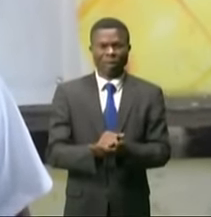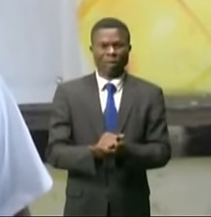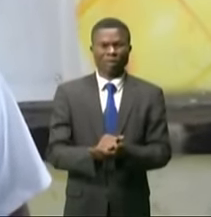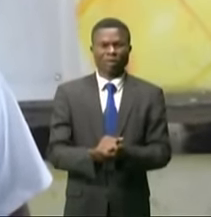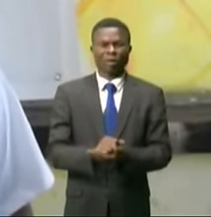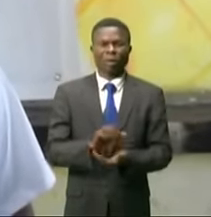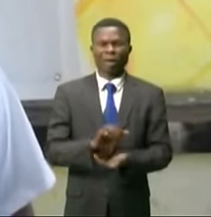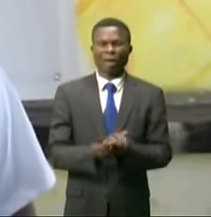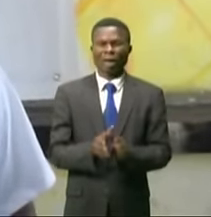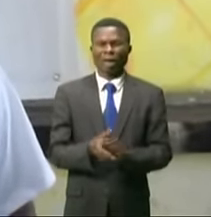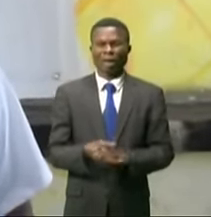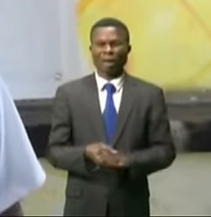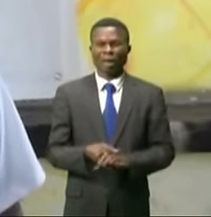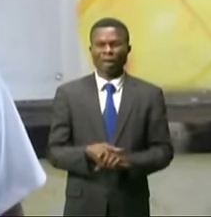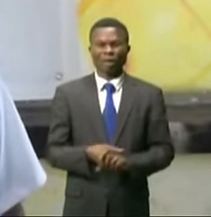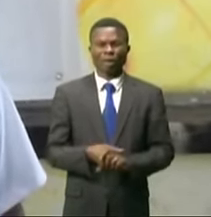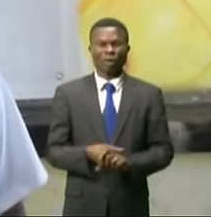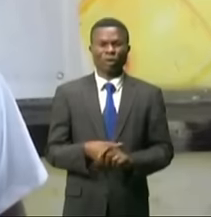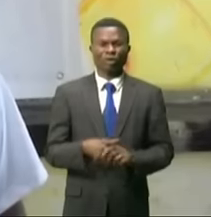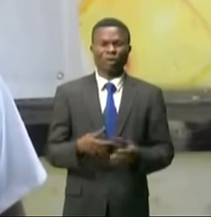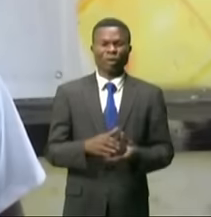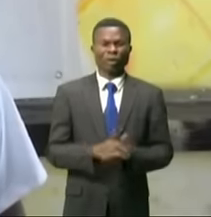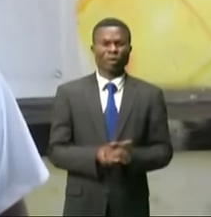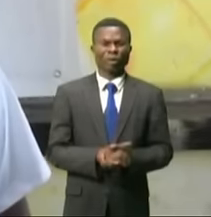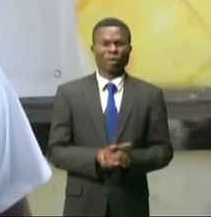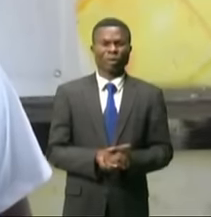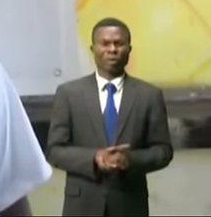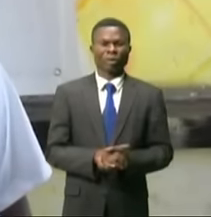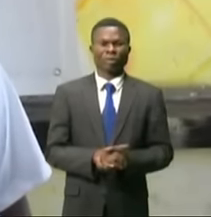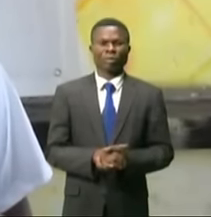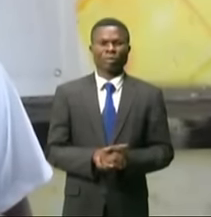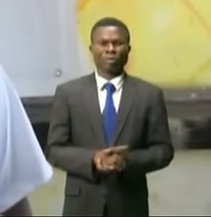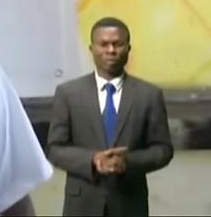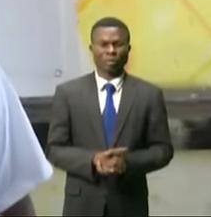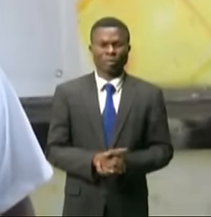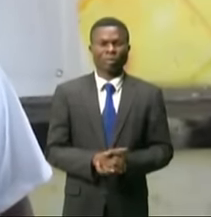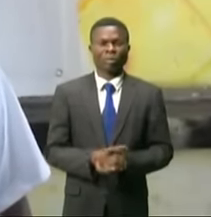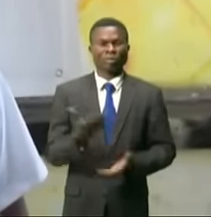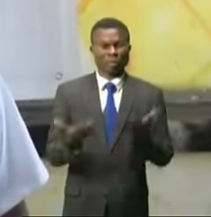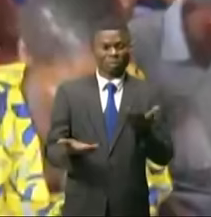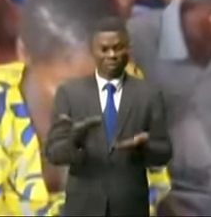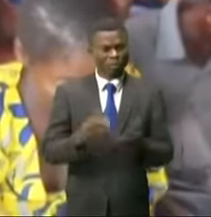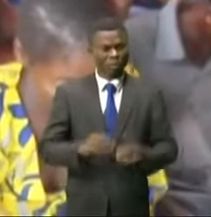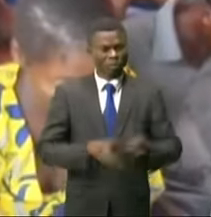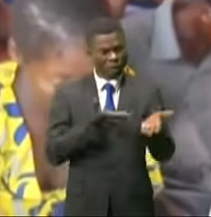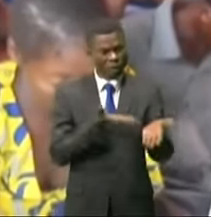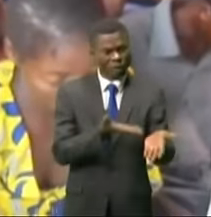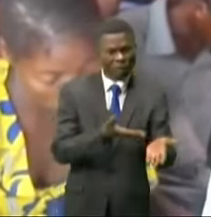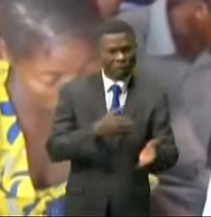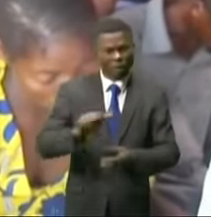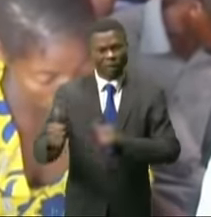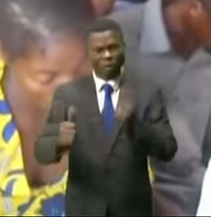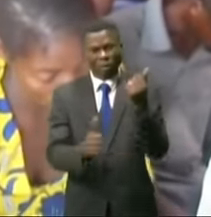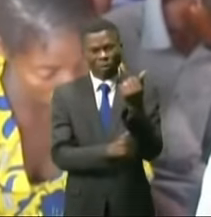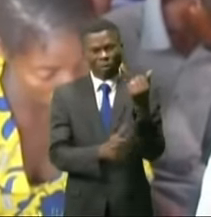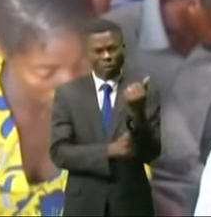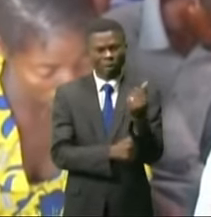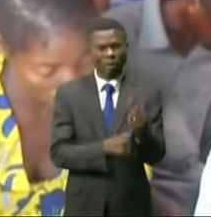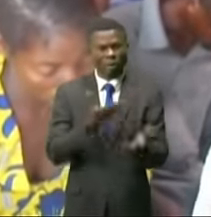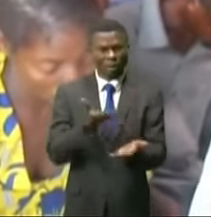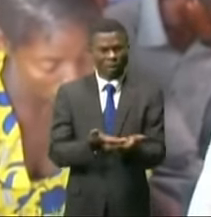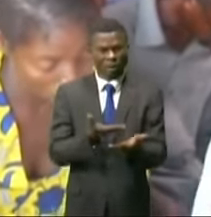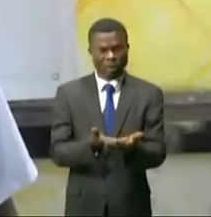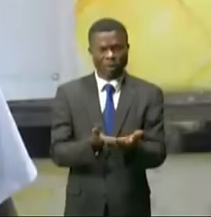personnes avec un cas et qui sont au niveau du développement mental puissent être accompagnées par son association qui est